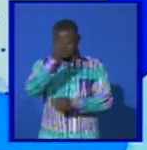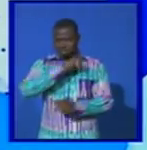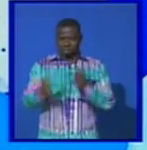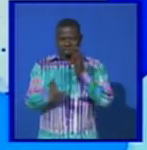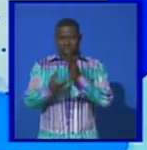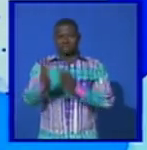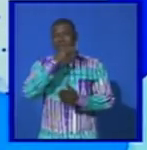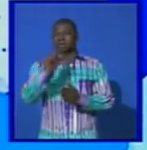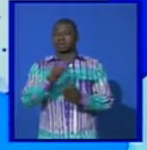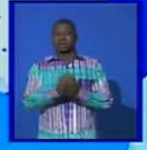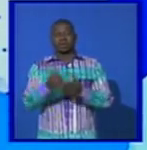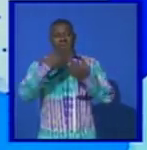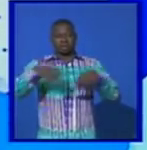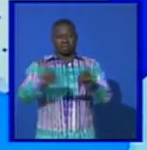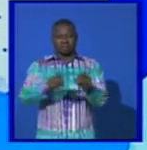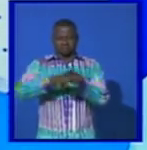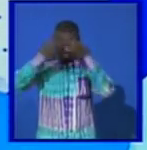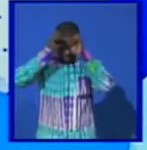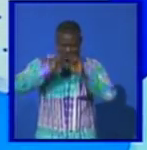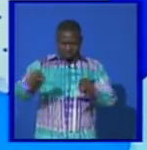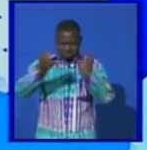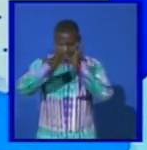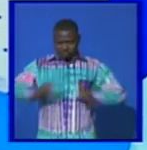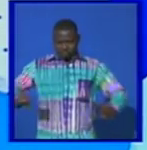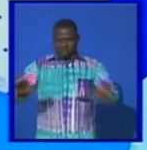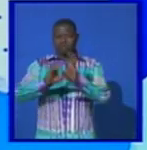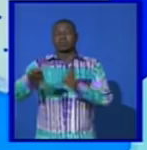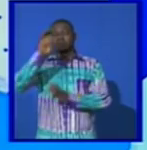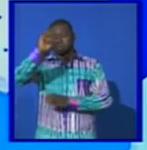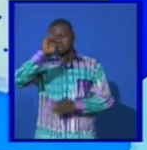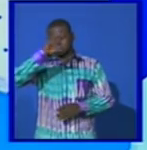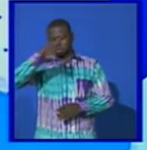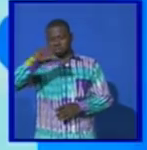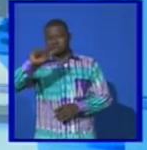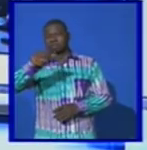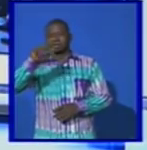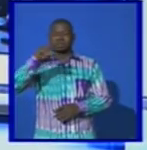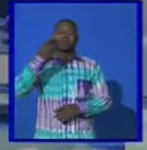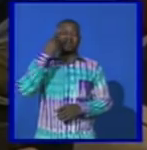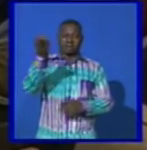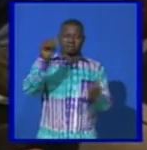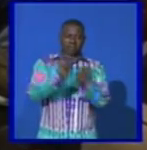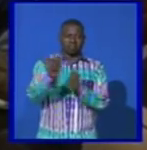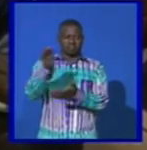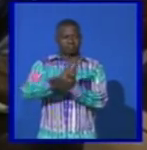AFRIGIST, ainsi qu'au président de la commission de la CEDEAO. Reportage, notre envoyé spécial, Oumar Sombri.